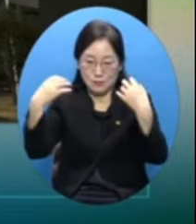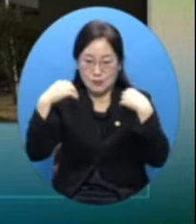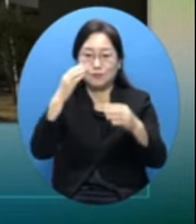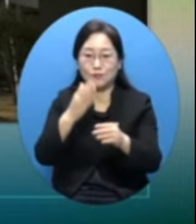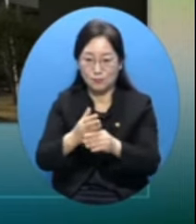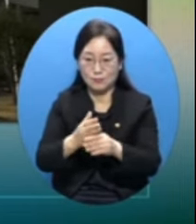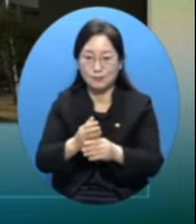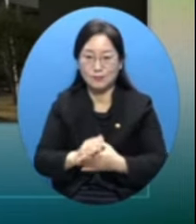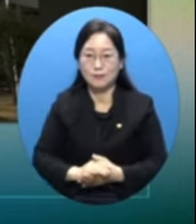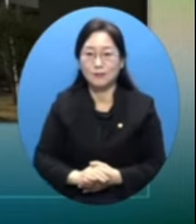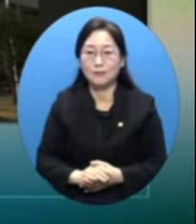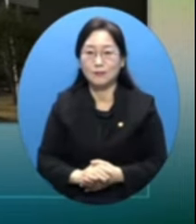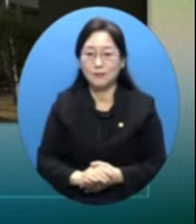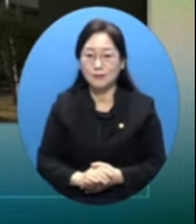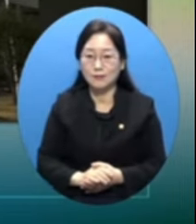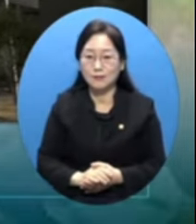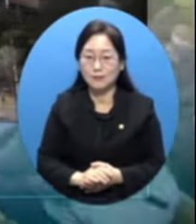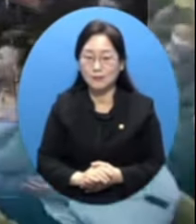할렐루야!